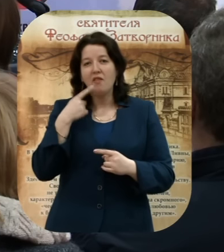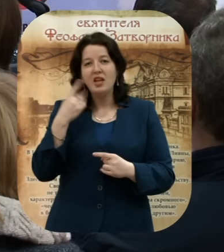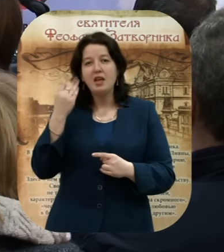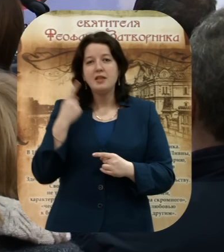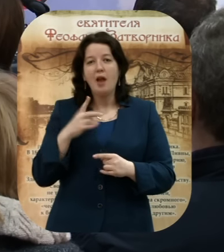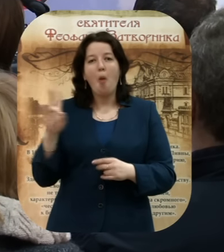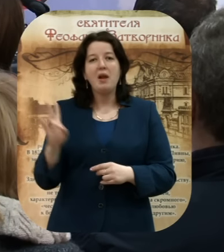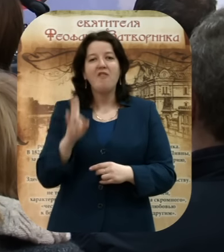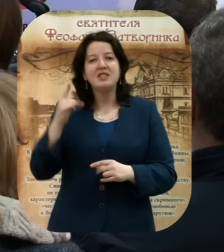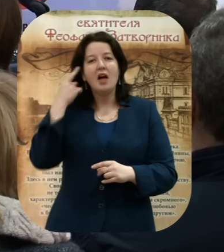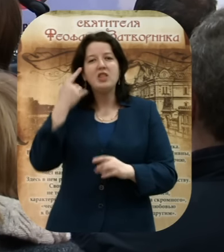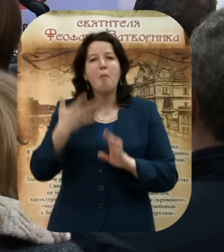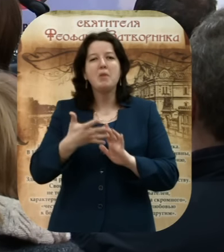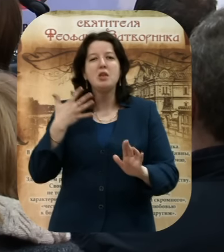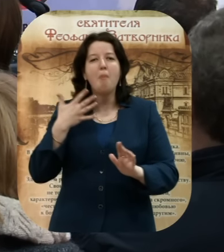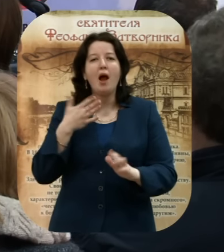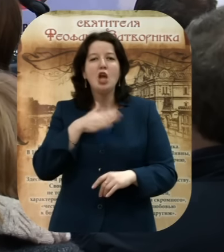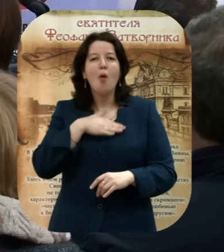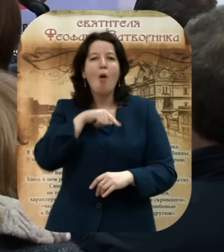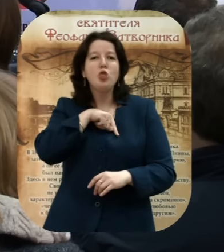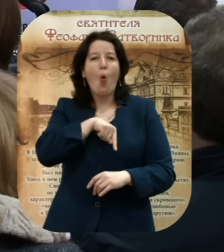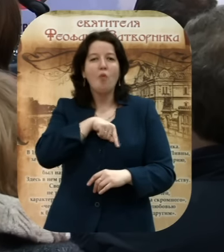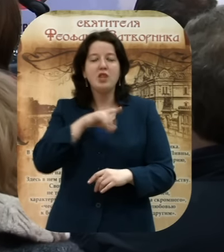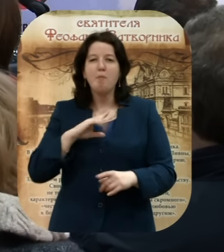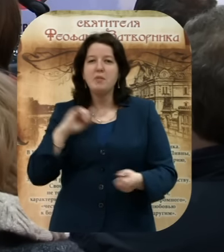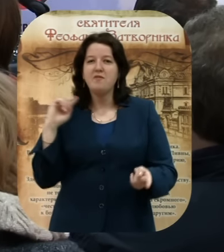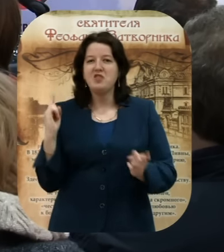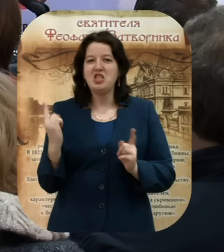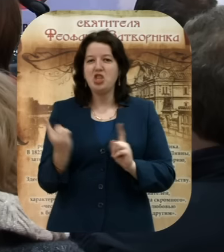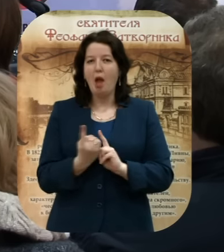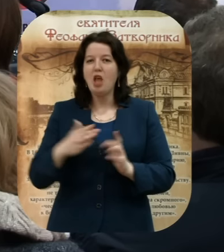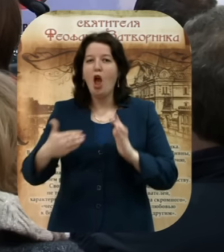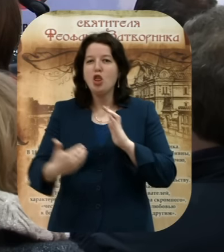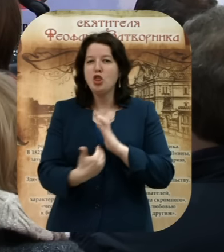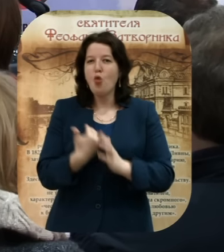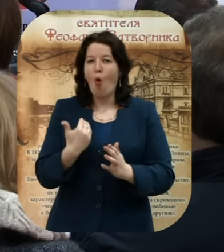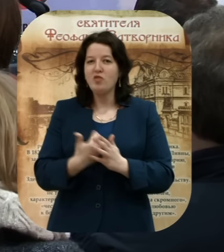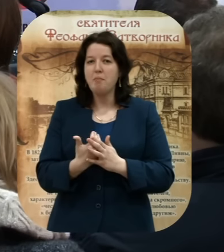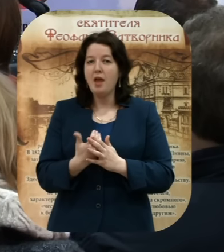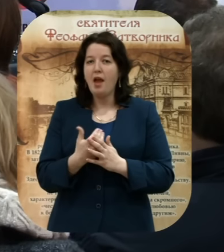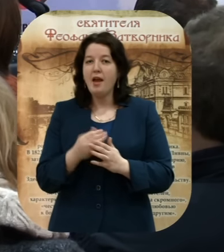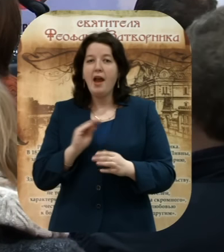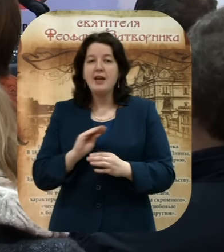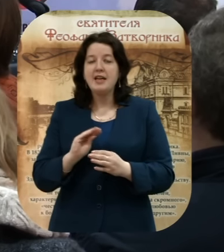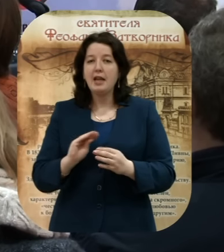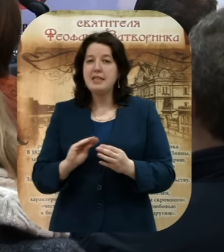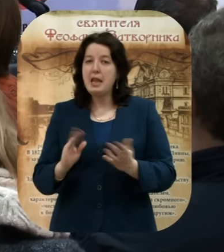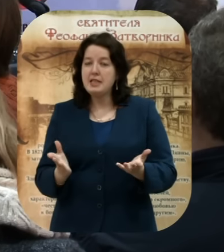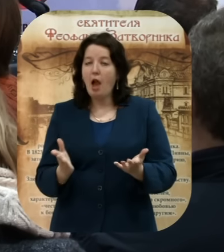понимании духовности, то мы встречаемся с новыми характеристиками, которые для многих